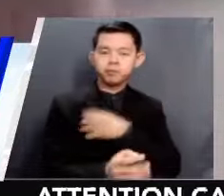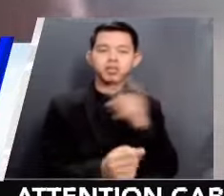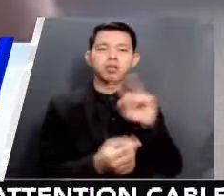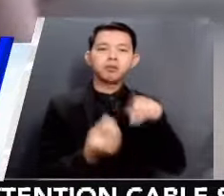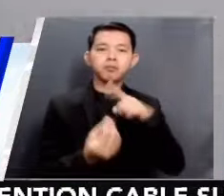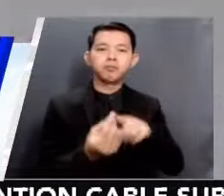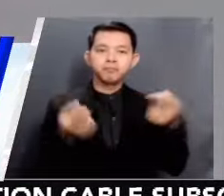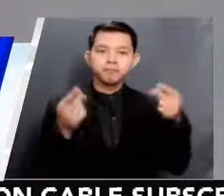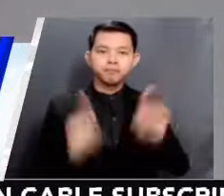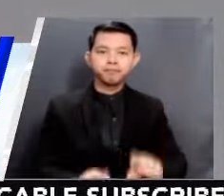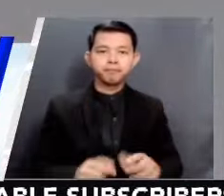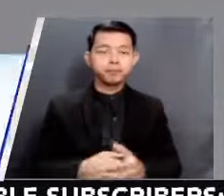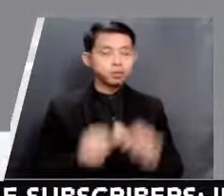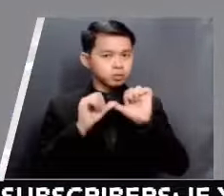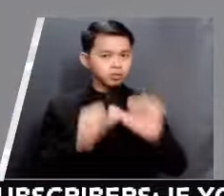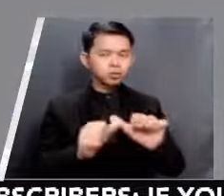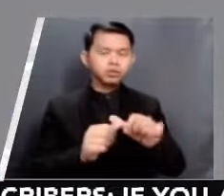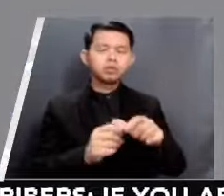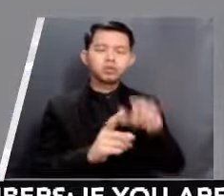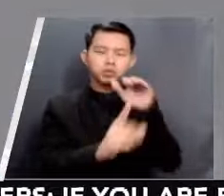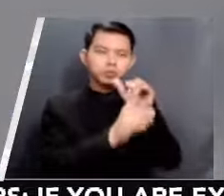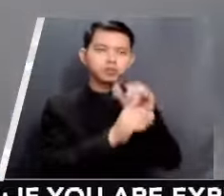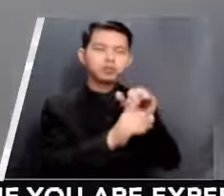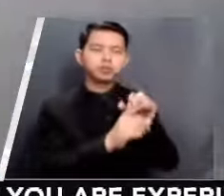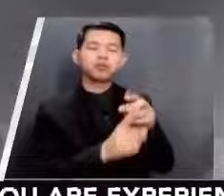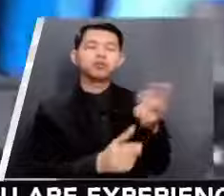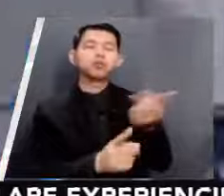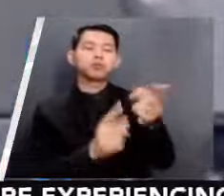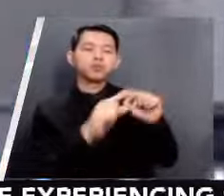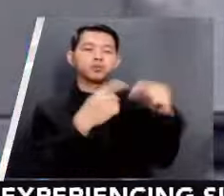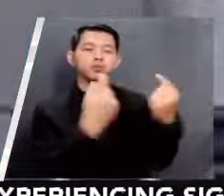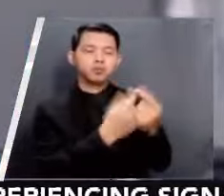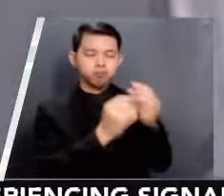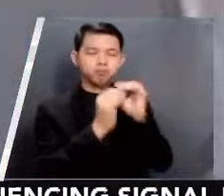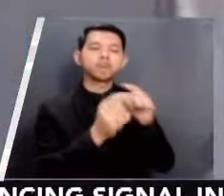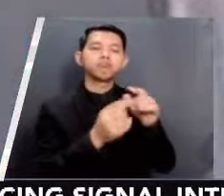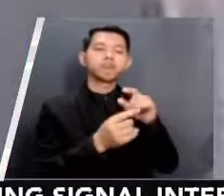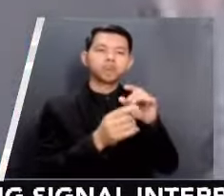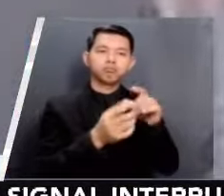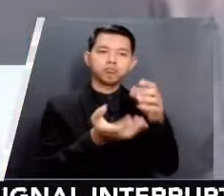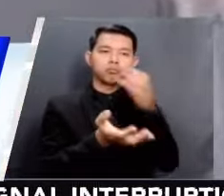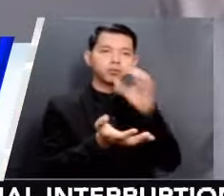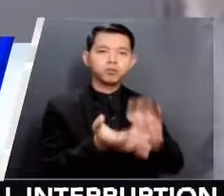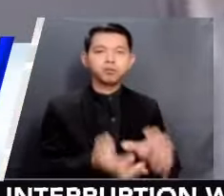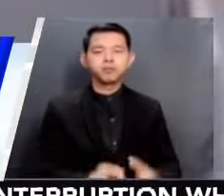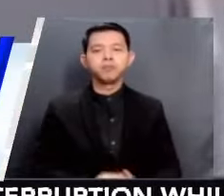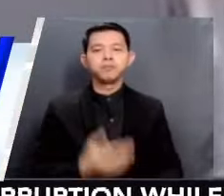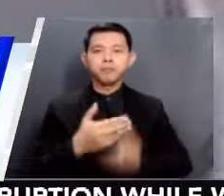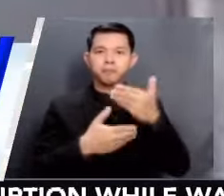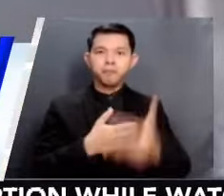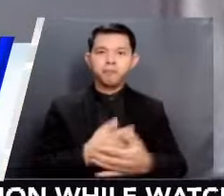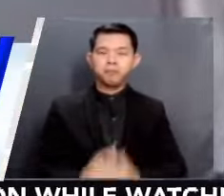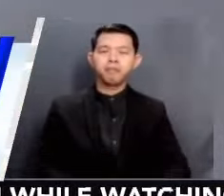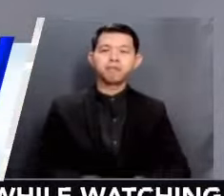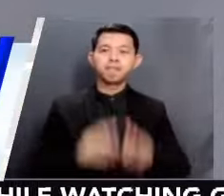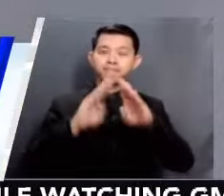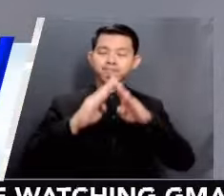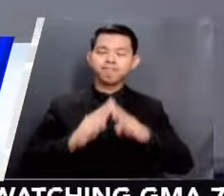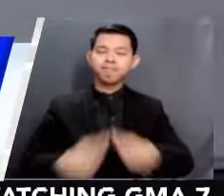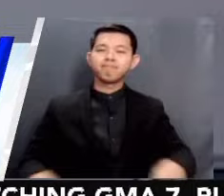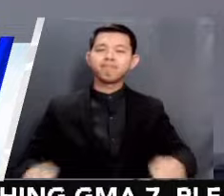na kinukuhanan ng pahayag ng news team ang magkabilang panig. Sa Daraga Albay, sa pool sa CCTV ang pagbangga ng